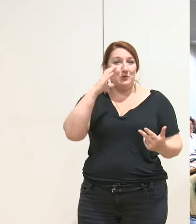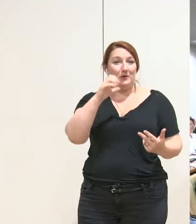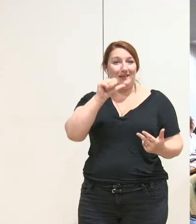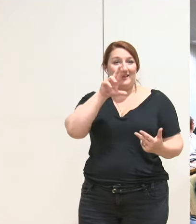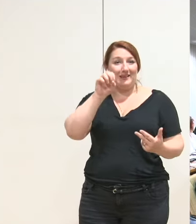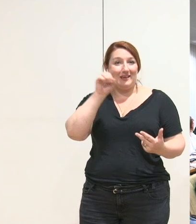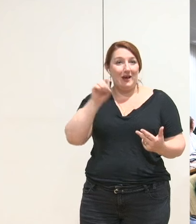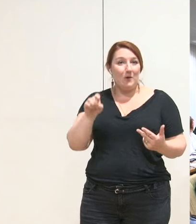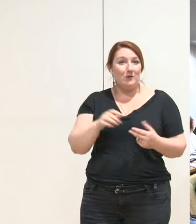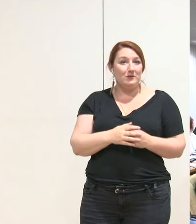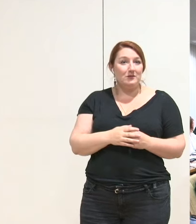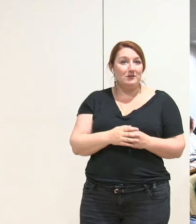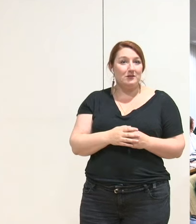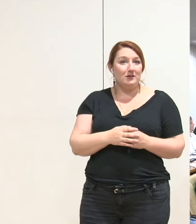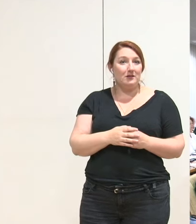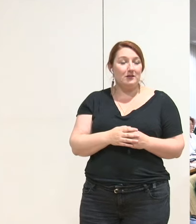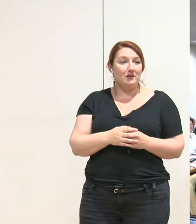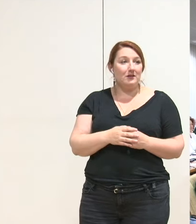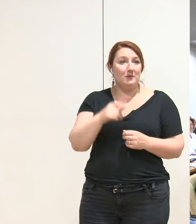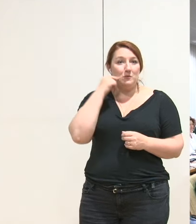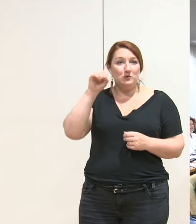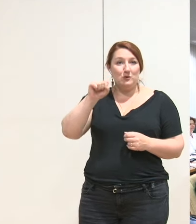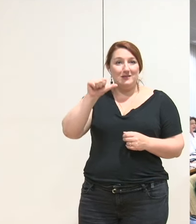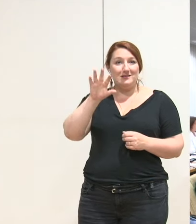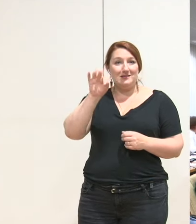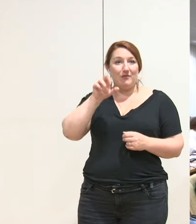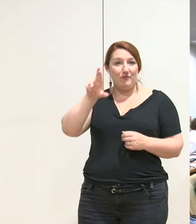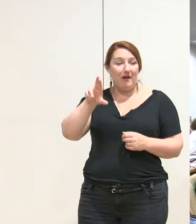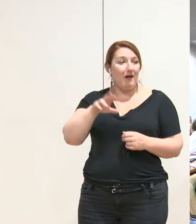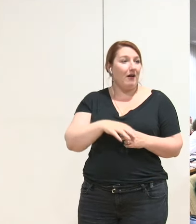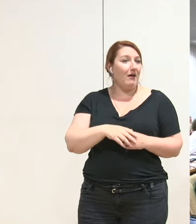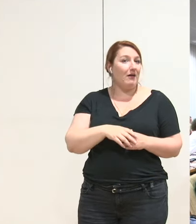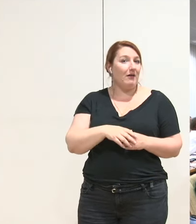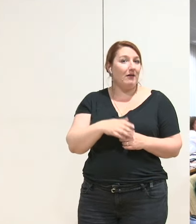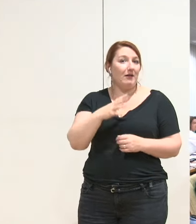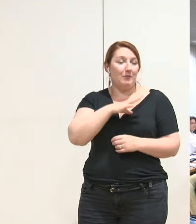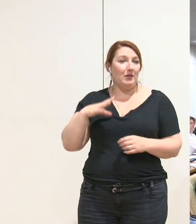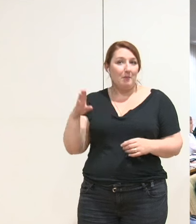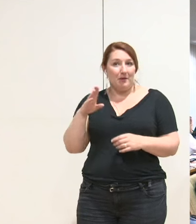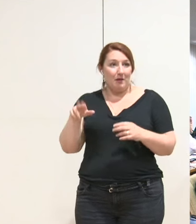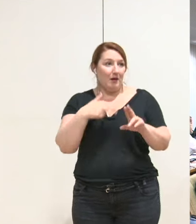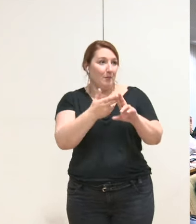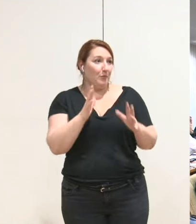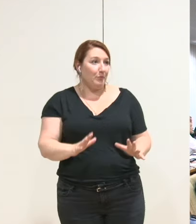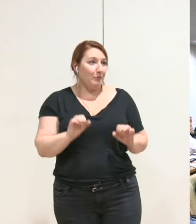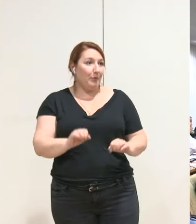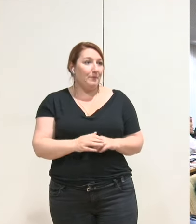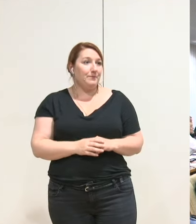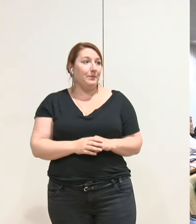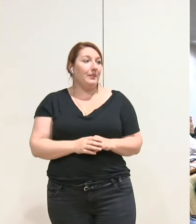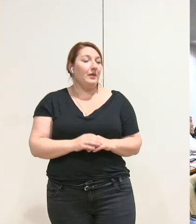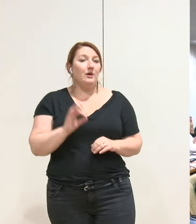carose monsieur Safar et Madame Bernard verra si elle veut rajouter un mot monsieur carose ce n'est pas effectivement